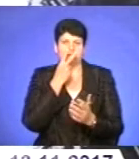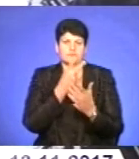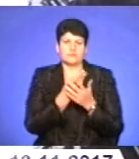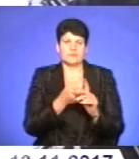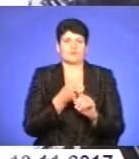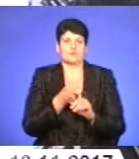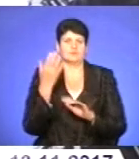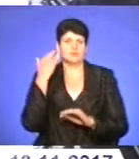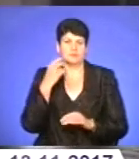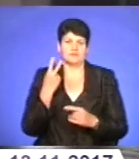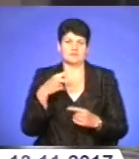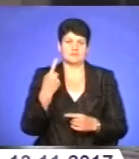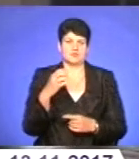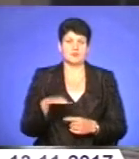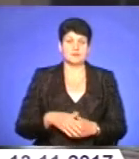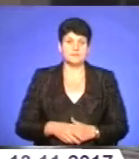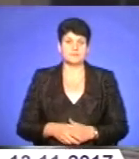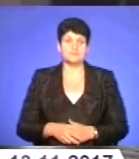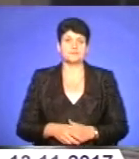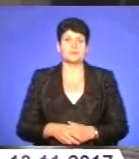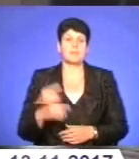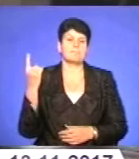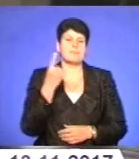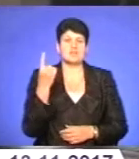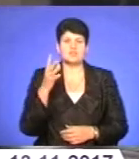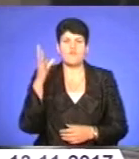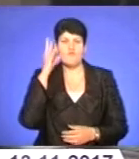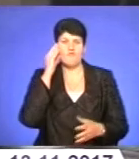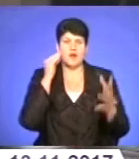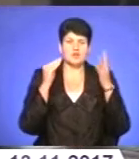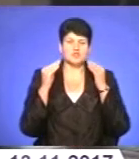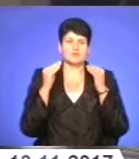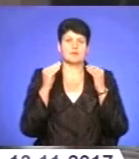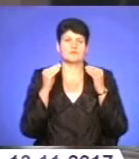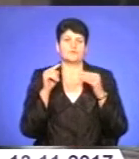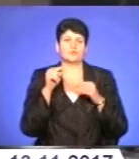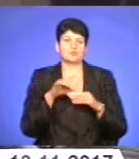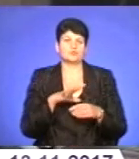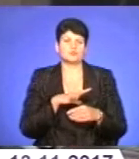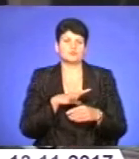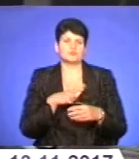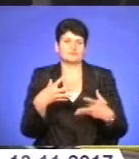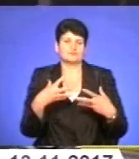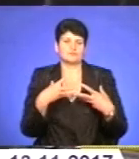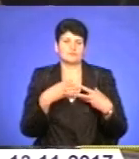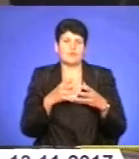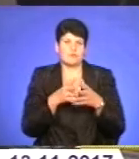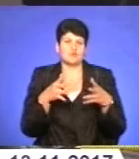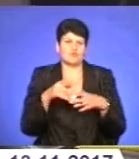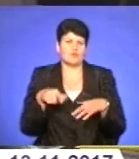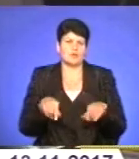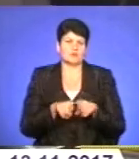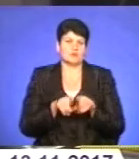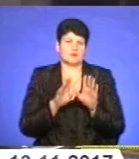століття. Перше враження, так, я думаю, воно таке саме буде в більшості глядачів.